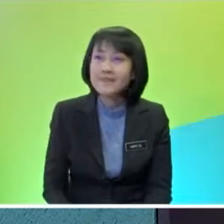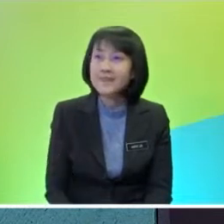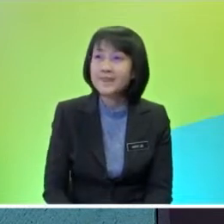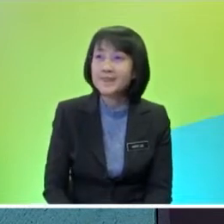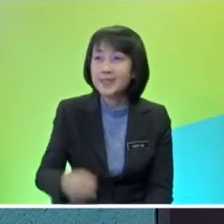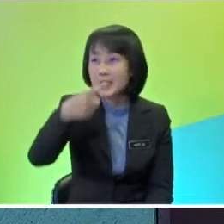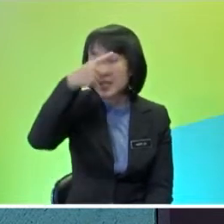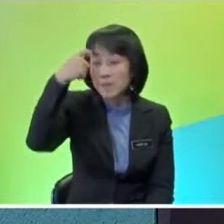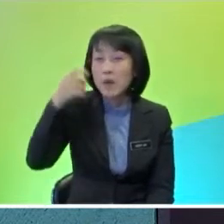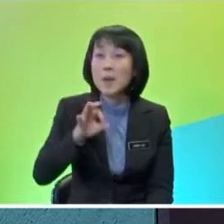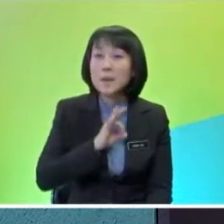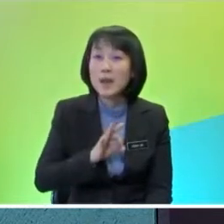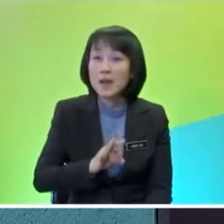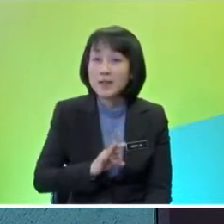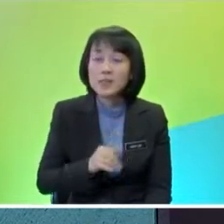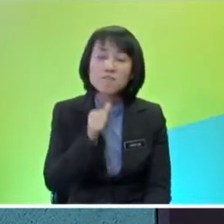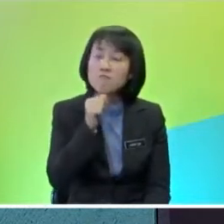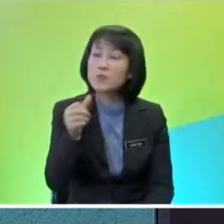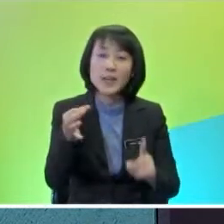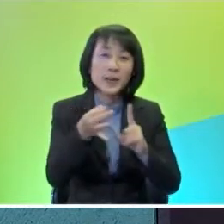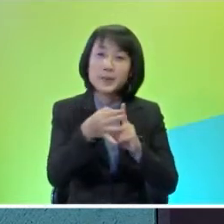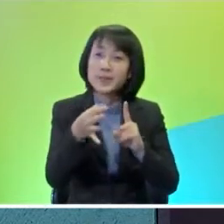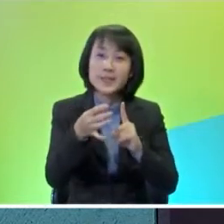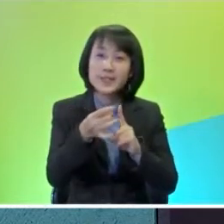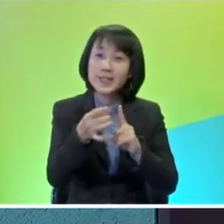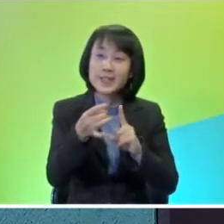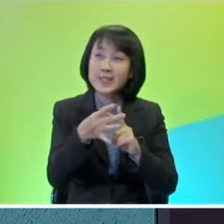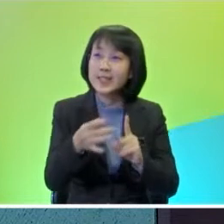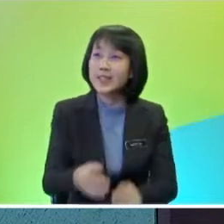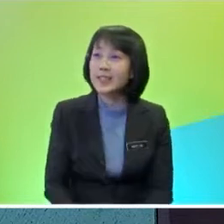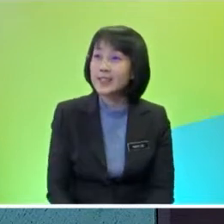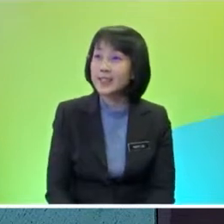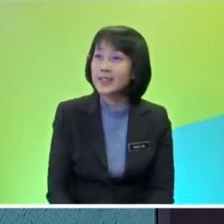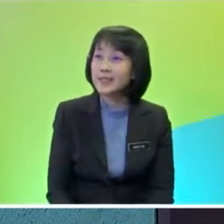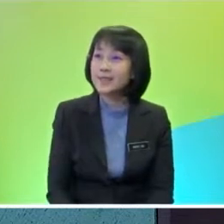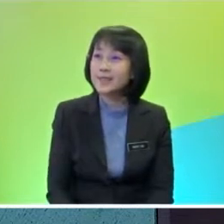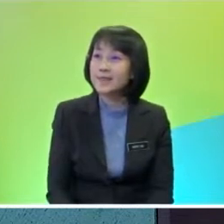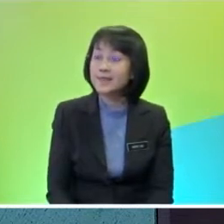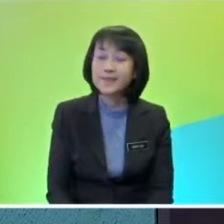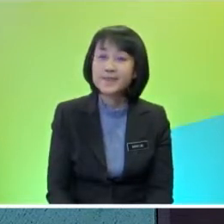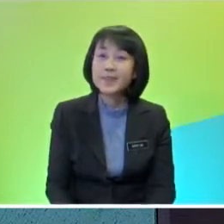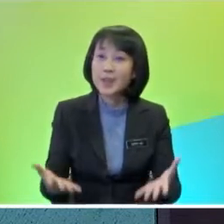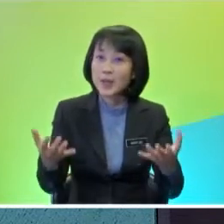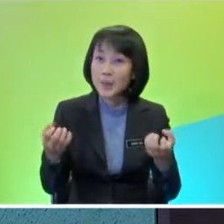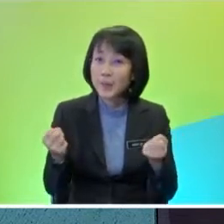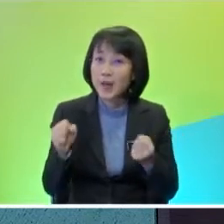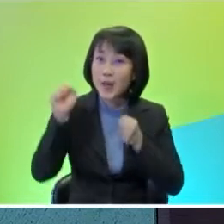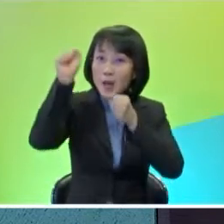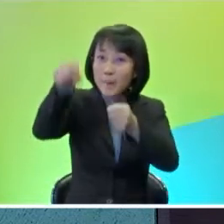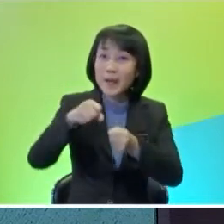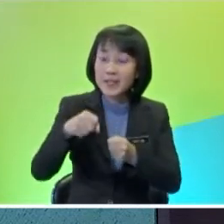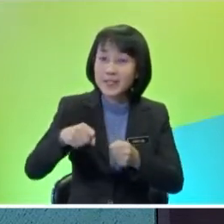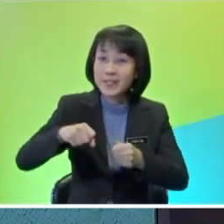kebiasaannya bintang ini memang bukan besi Oke Mungkin ada lagi yang boleh kita pancing saya pancing nih